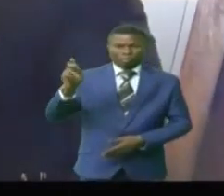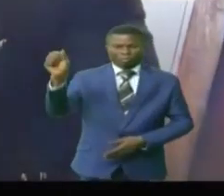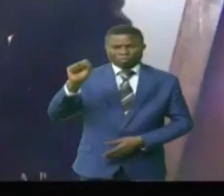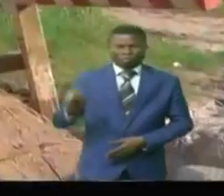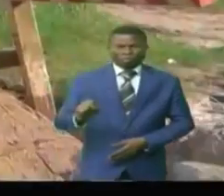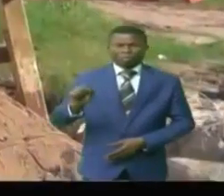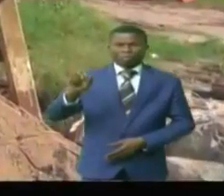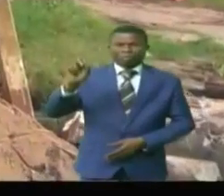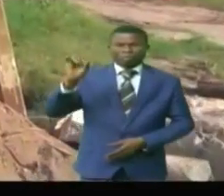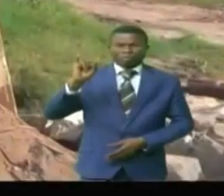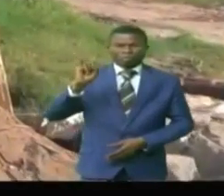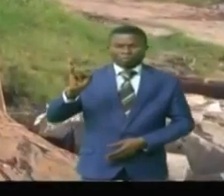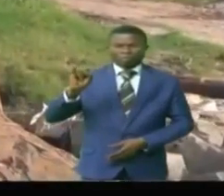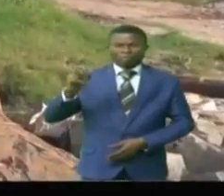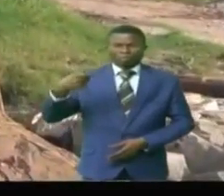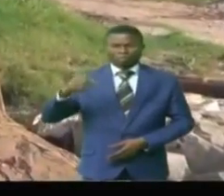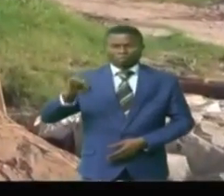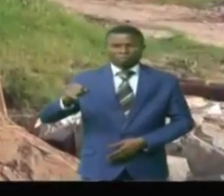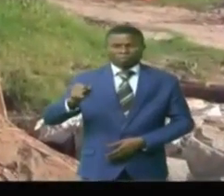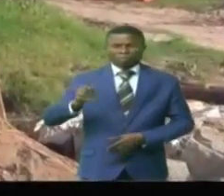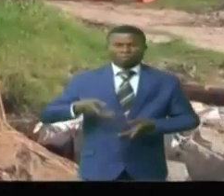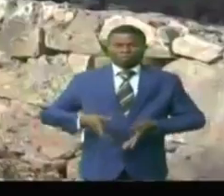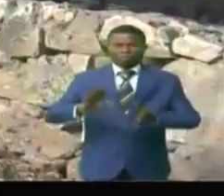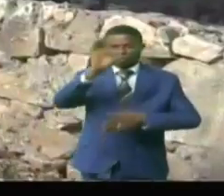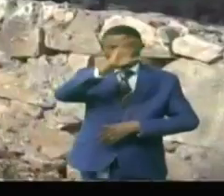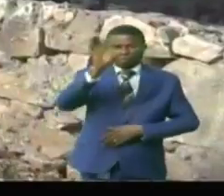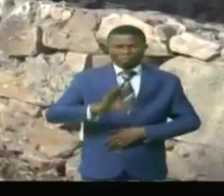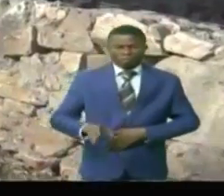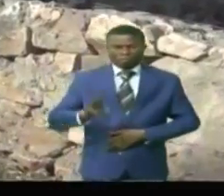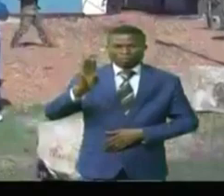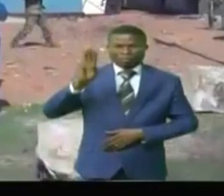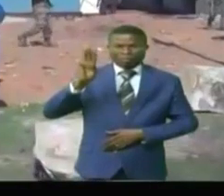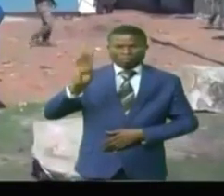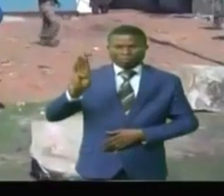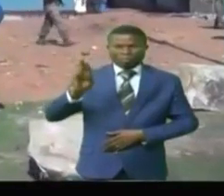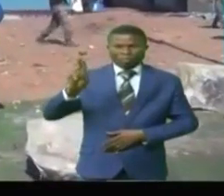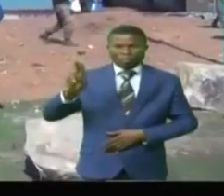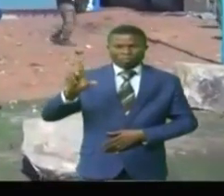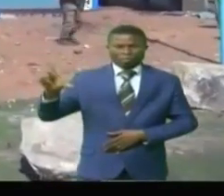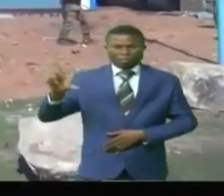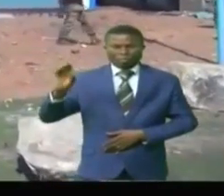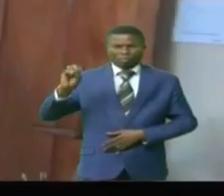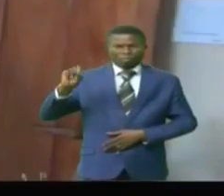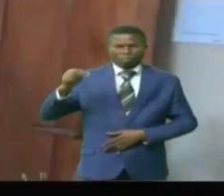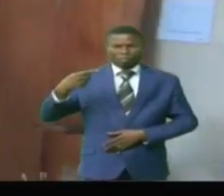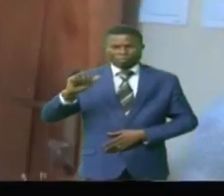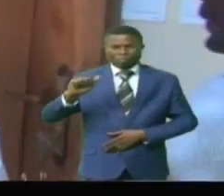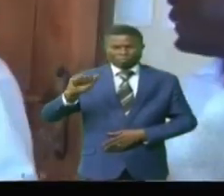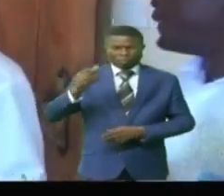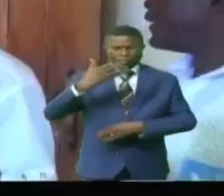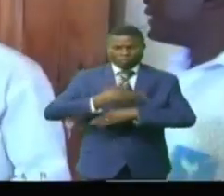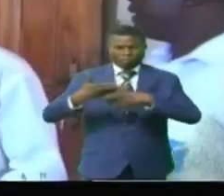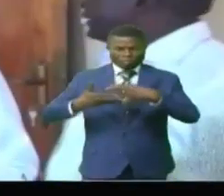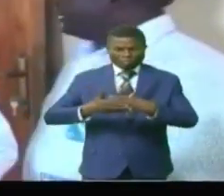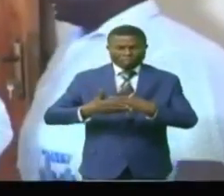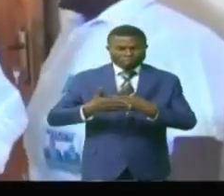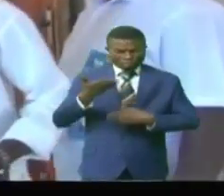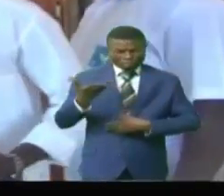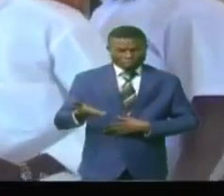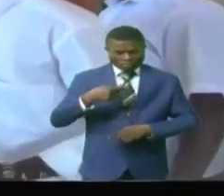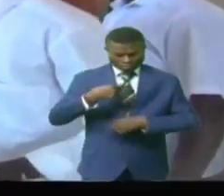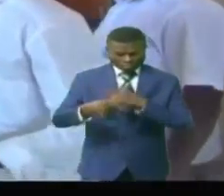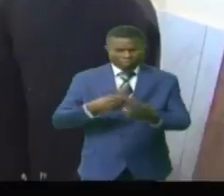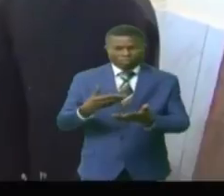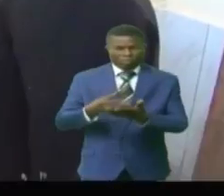Kassindi-Loubiria en passant par la commune rurale des Boulongo où les infrastructures en cours de construction ont